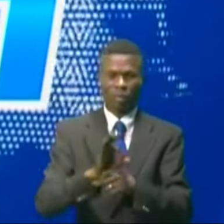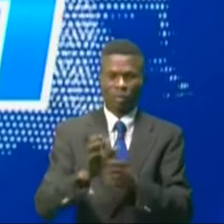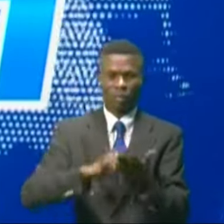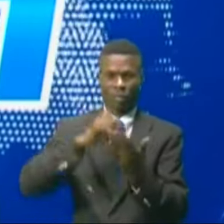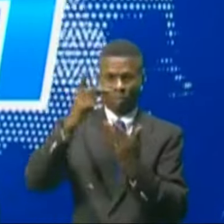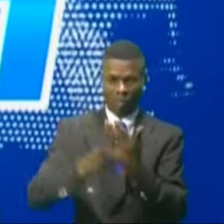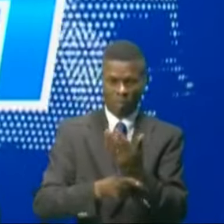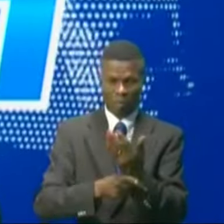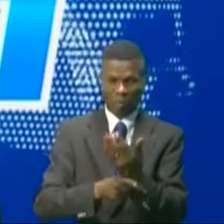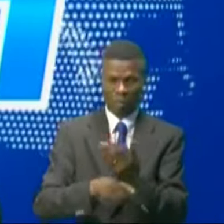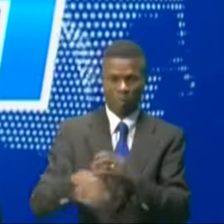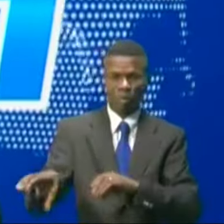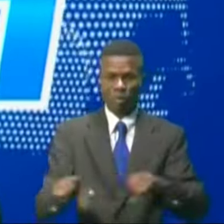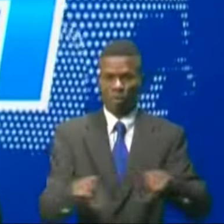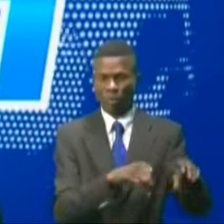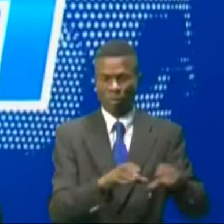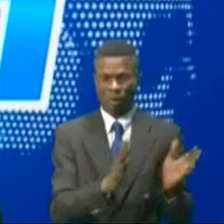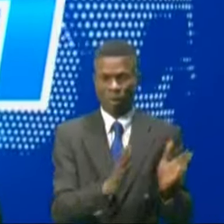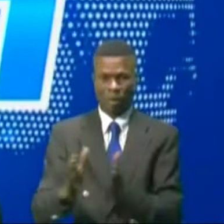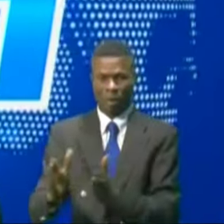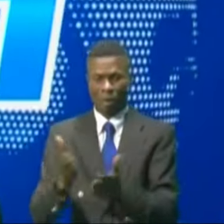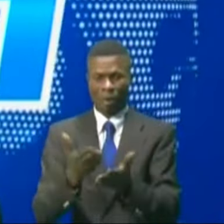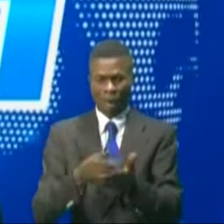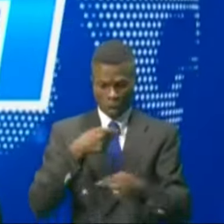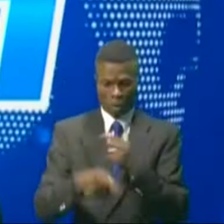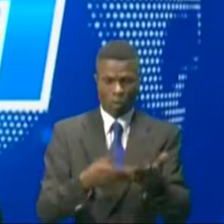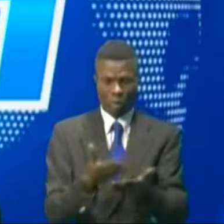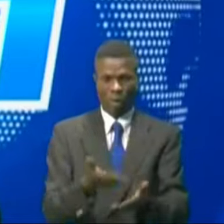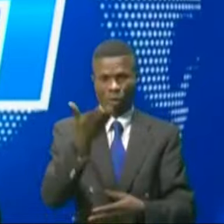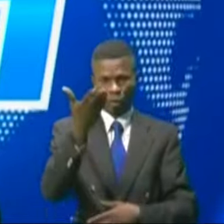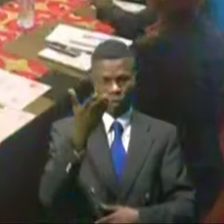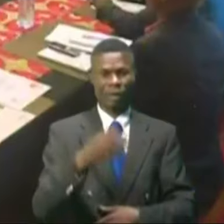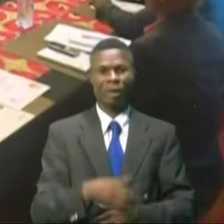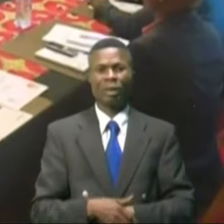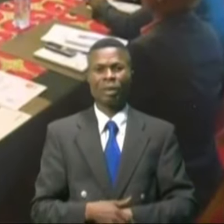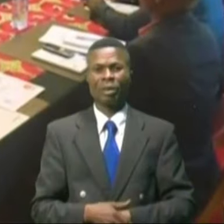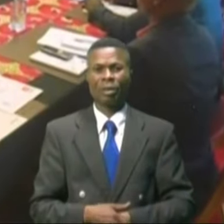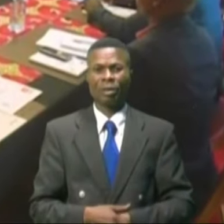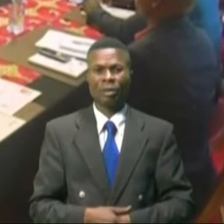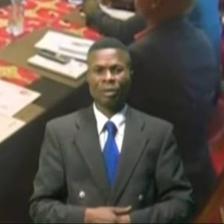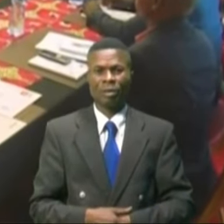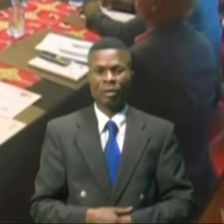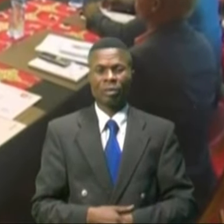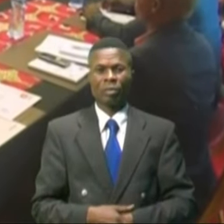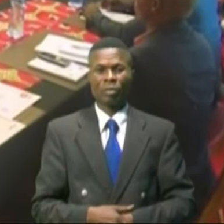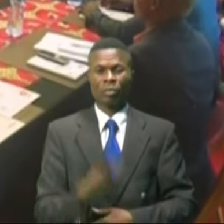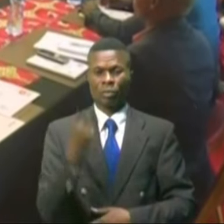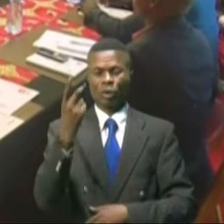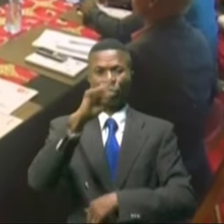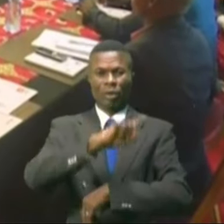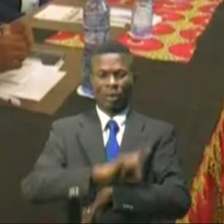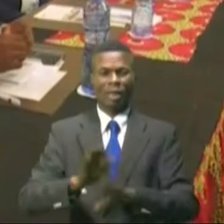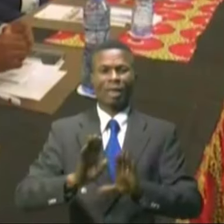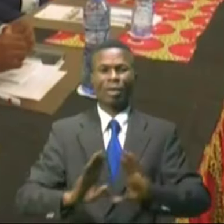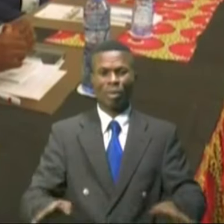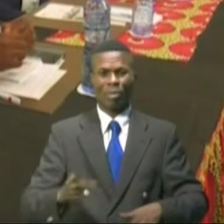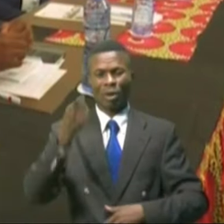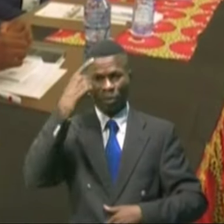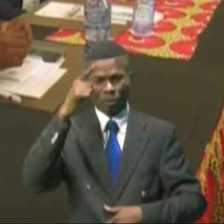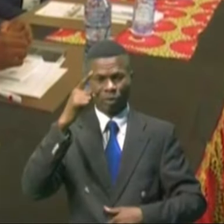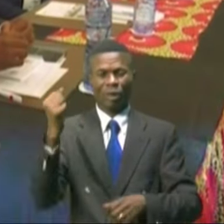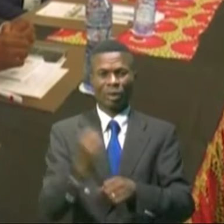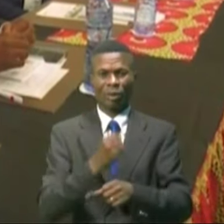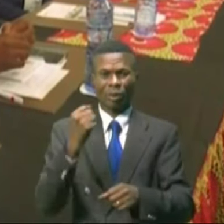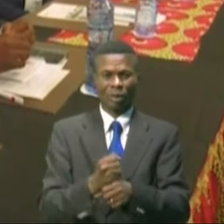planifications sur des actions à mener ont été lancés. Deux jours ont suffi pour les